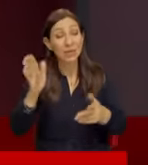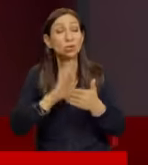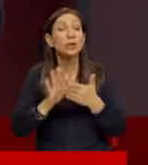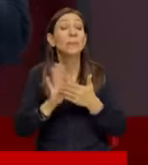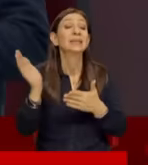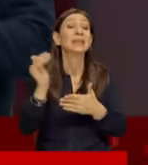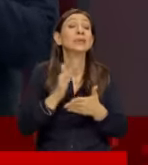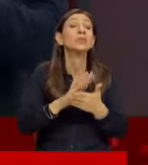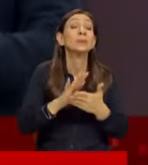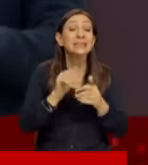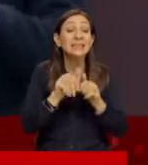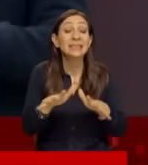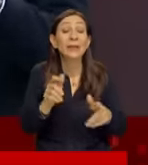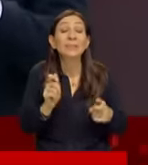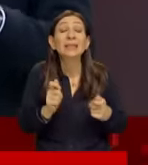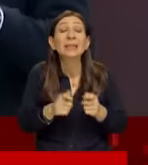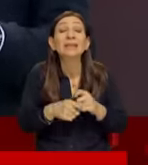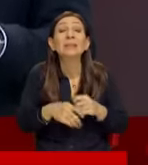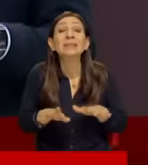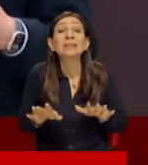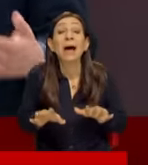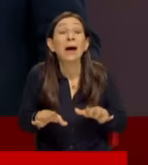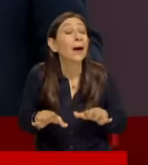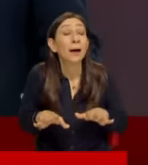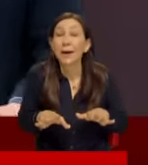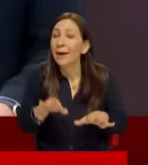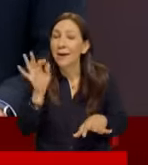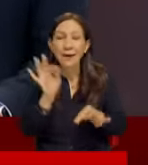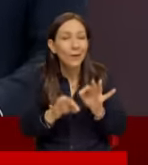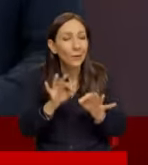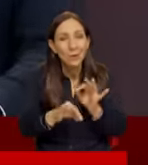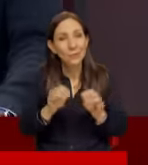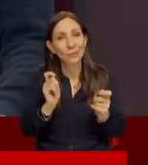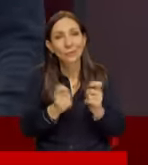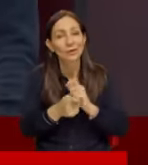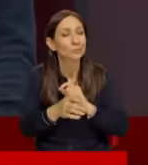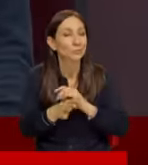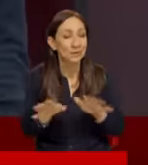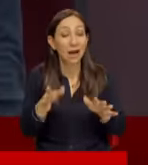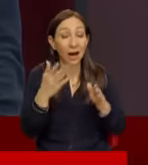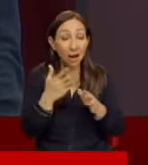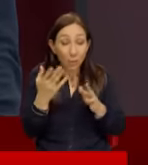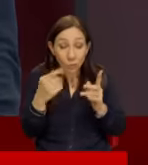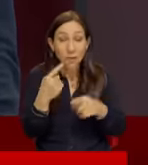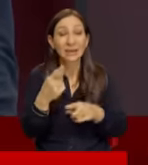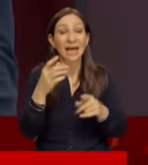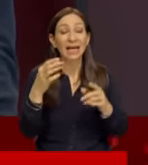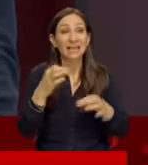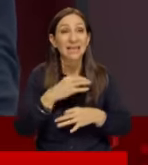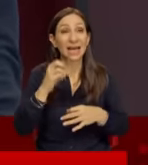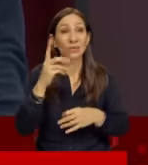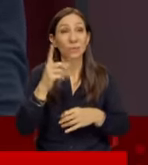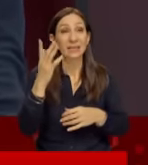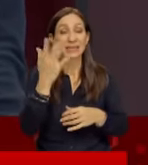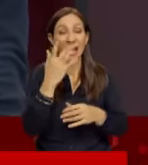düzelmez. Sistem değişmezse, düzen değişmezse ekonomi düzelmez. Bu nedenle aslında Sayın Erdoğan bir